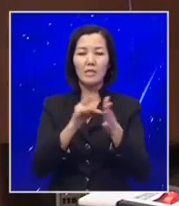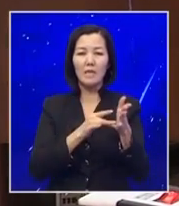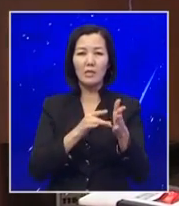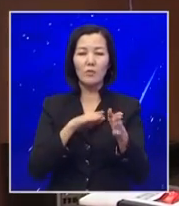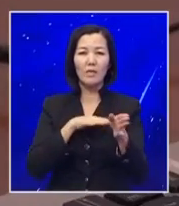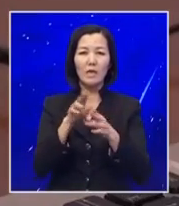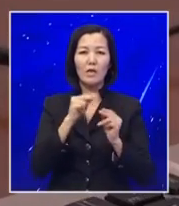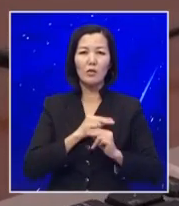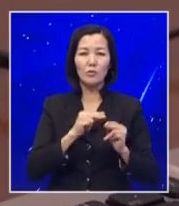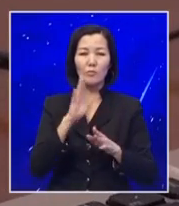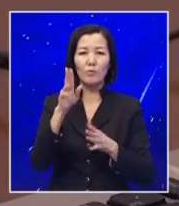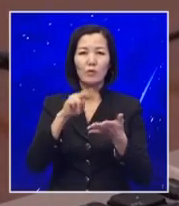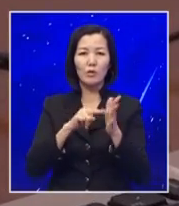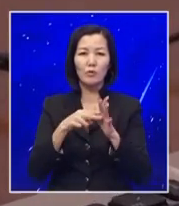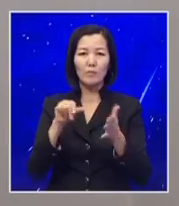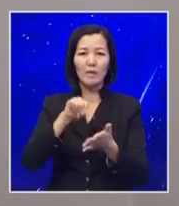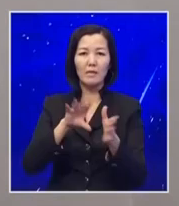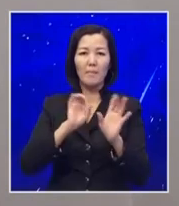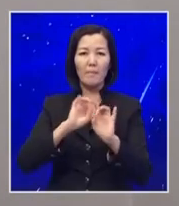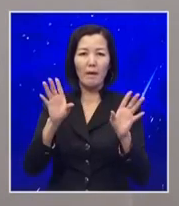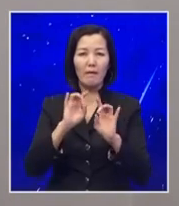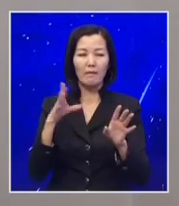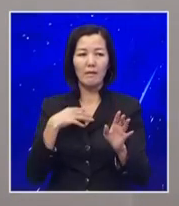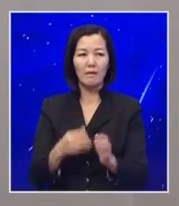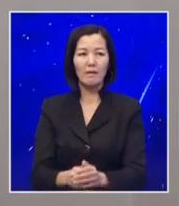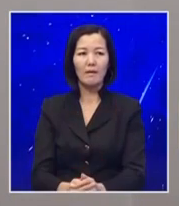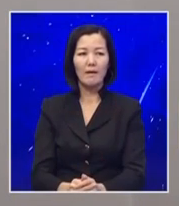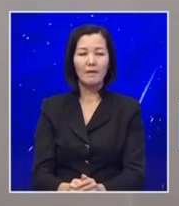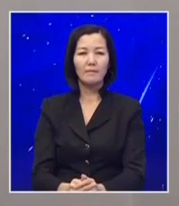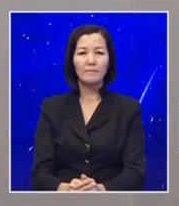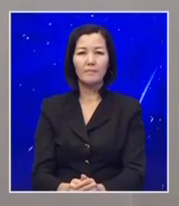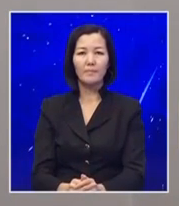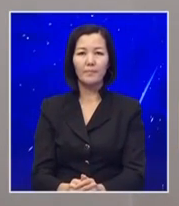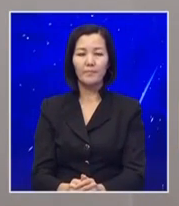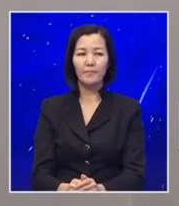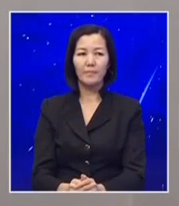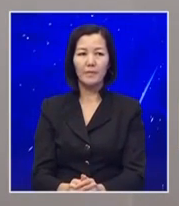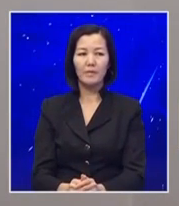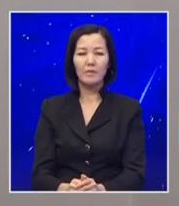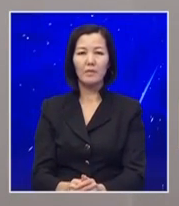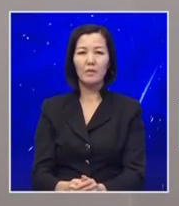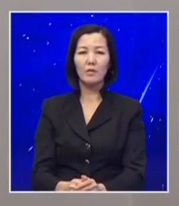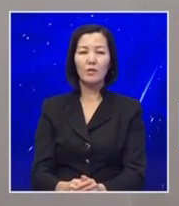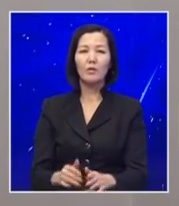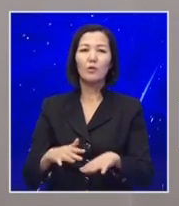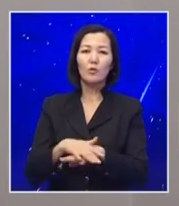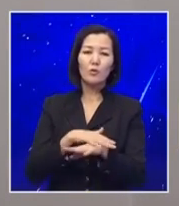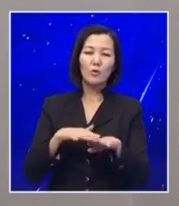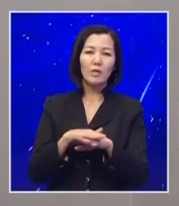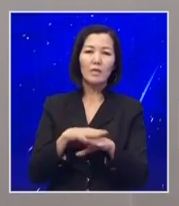атқарылған жұмыстар мен болашақ жоспарларды баяндады. Бұнасы құлан бағдарламалар бойынша тұрғындар арасында түсіндіру